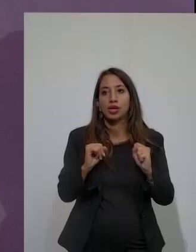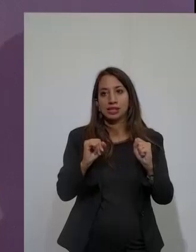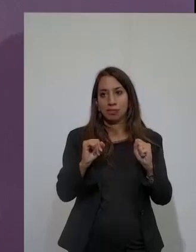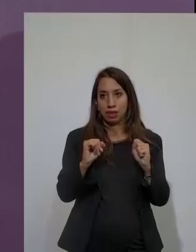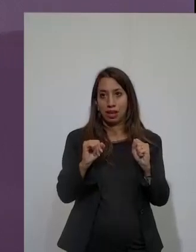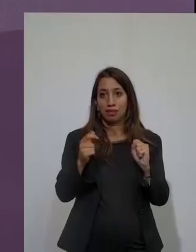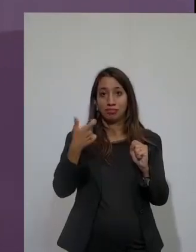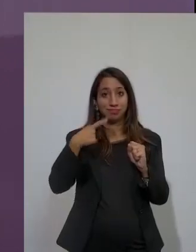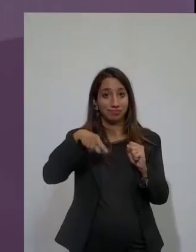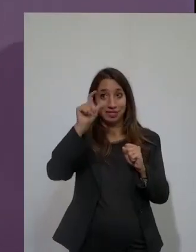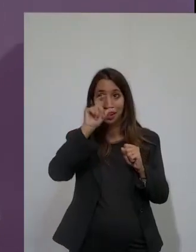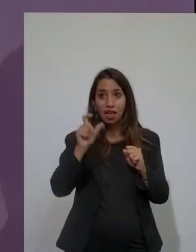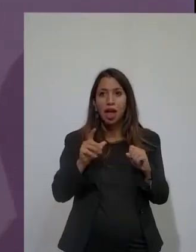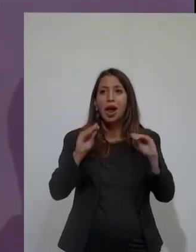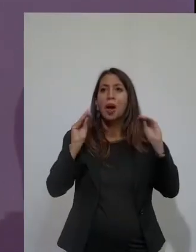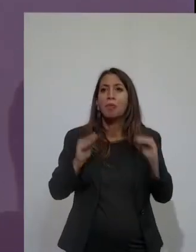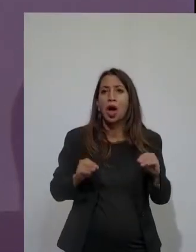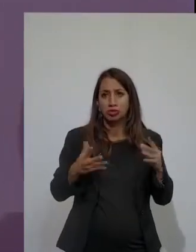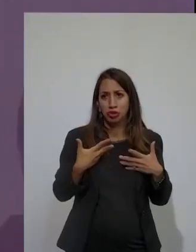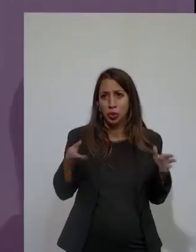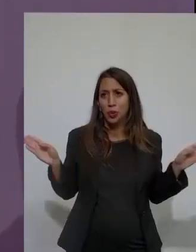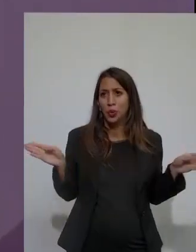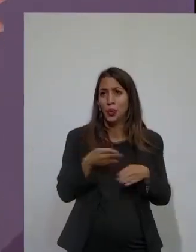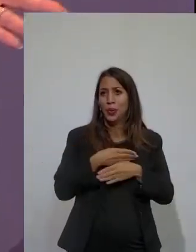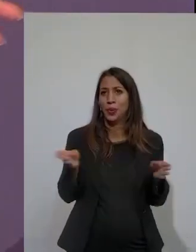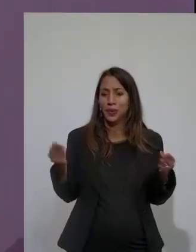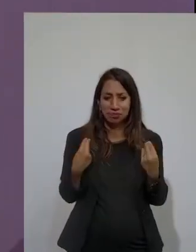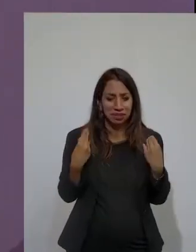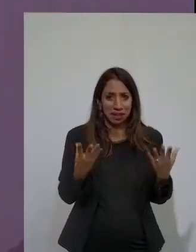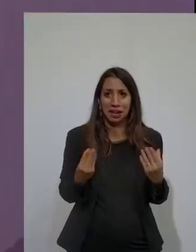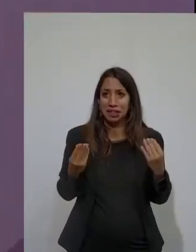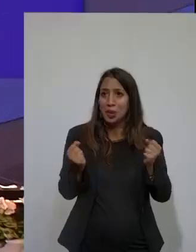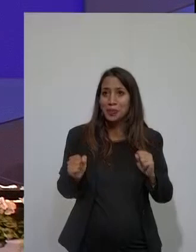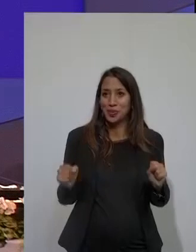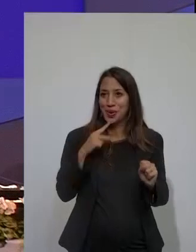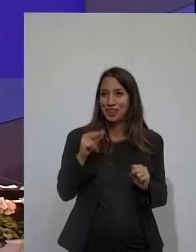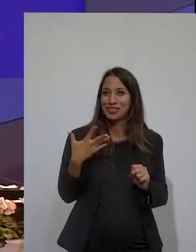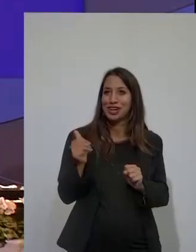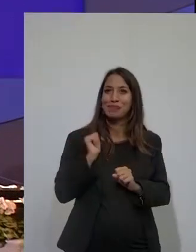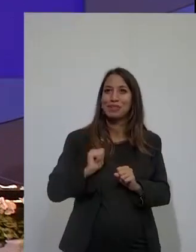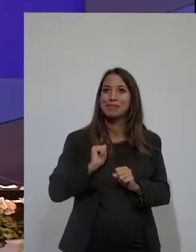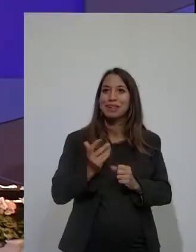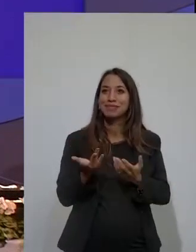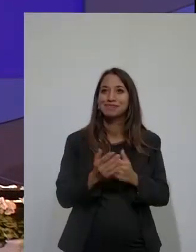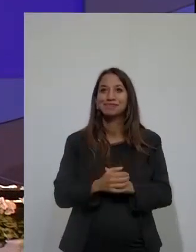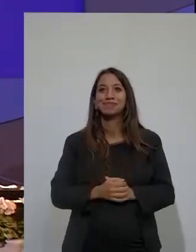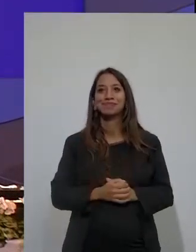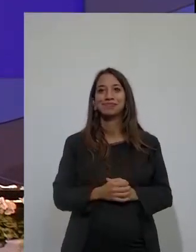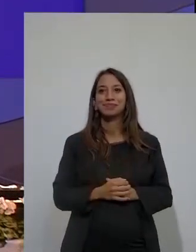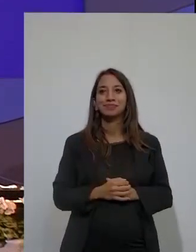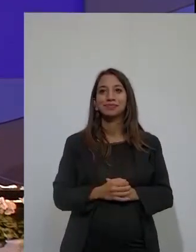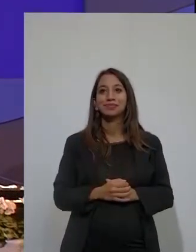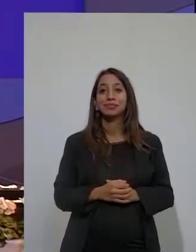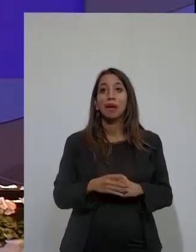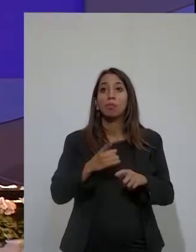sistema paese c'è posto per tutti, visto anche quello che si stava dicendo poc'anzi. Le esigenze